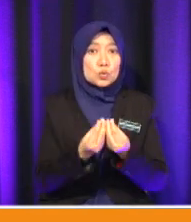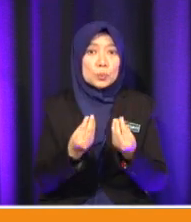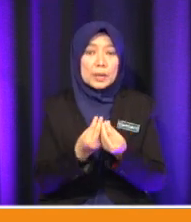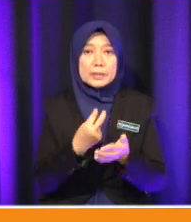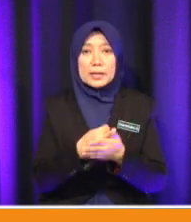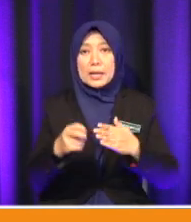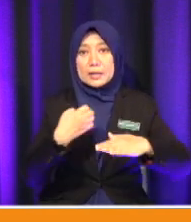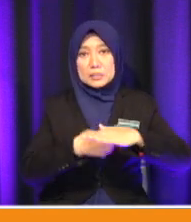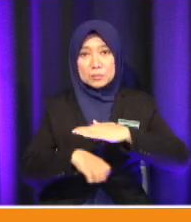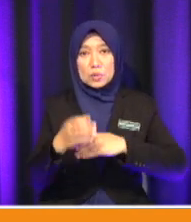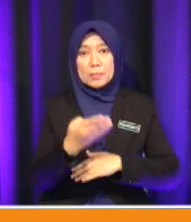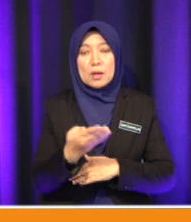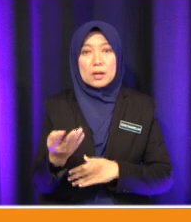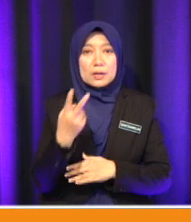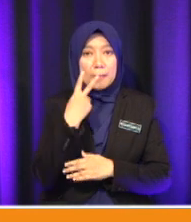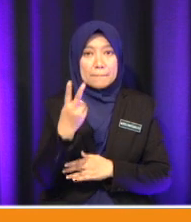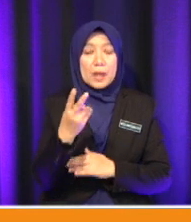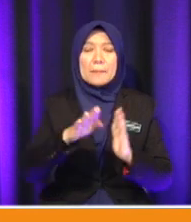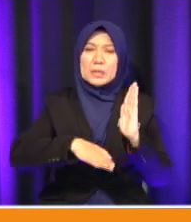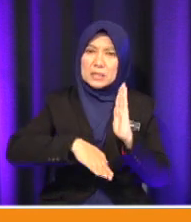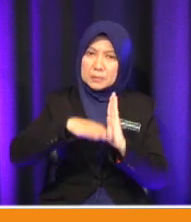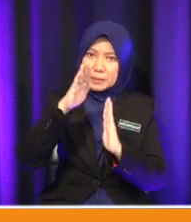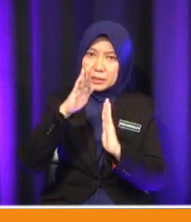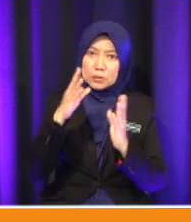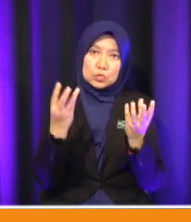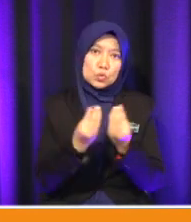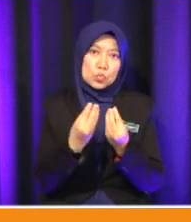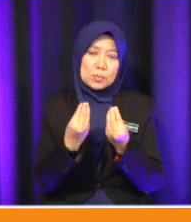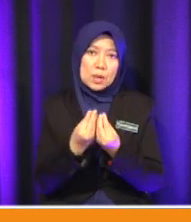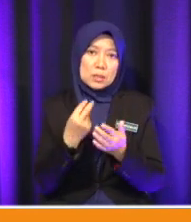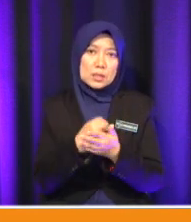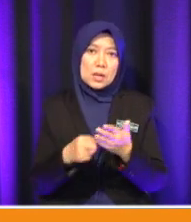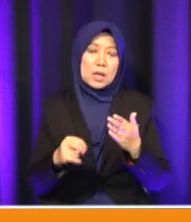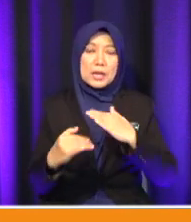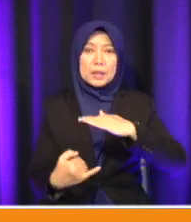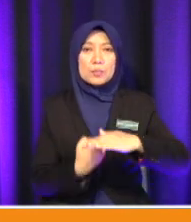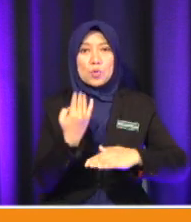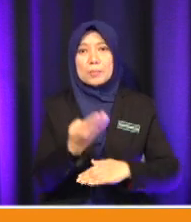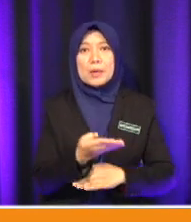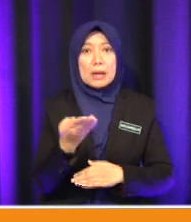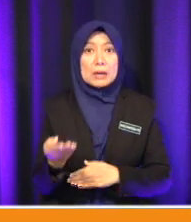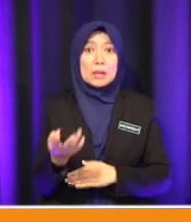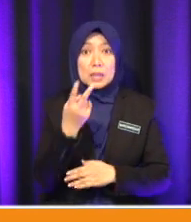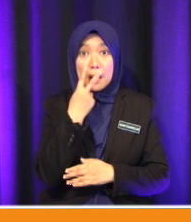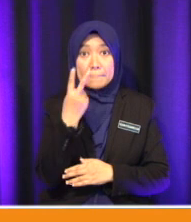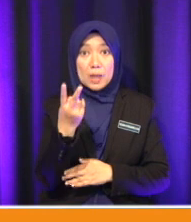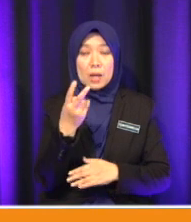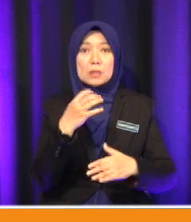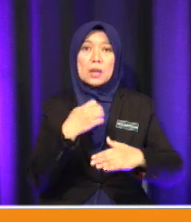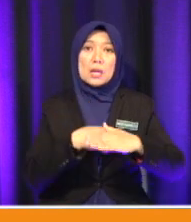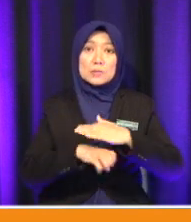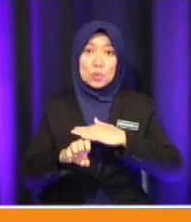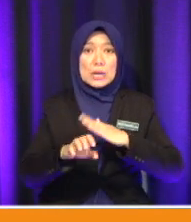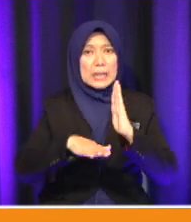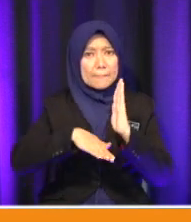ekspor barang nampak melebihi jumlah nilai impor barang nampak ekspor lebih dapat diimpor lah